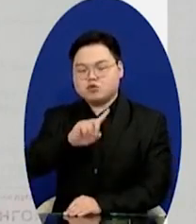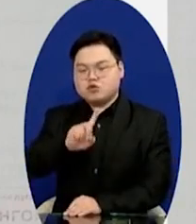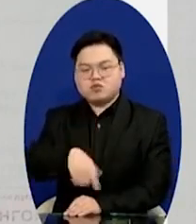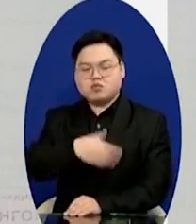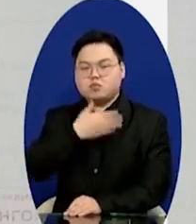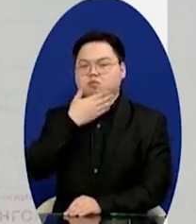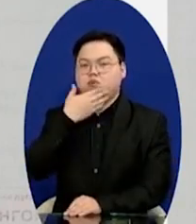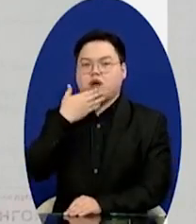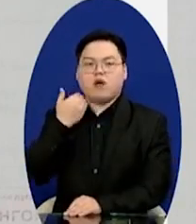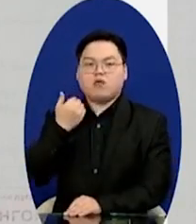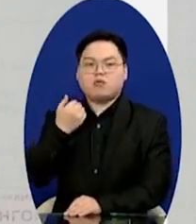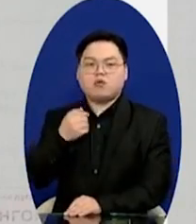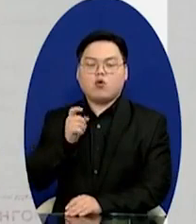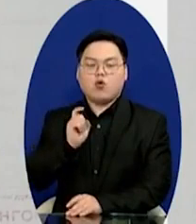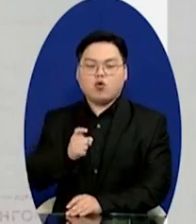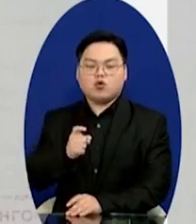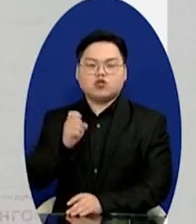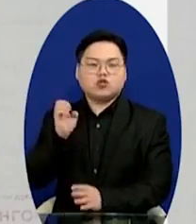Өөрчлөхгүй ээ.